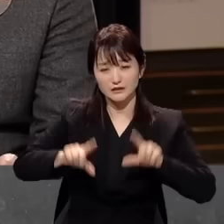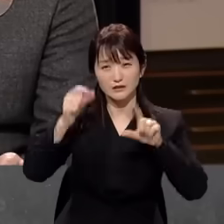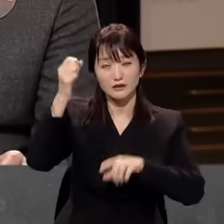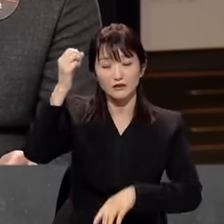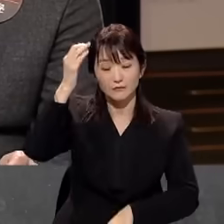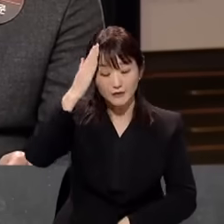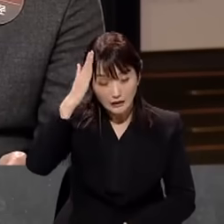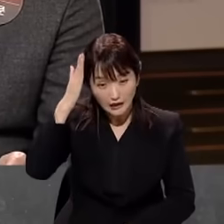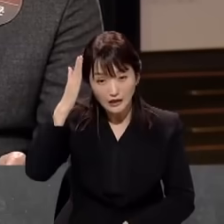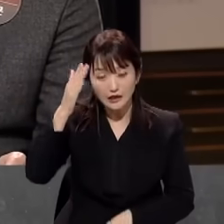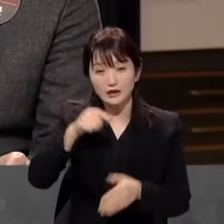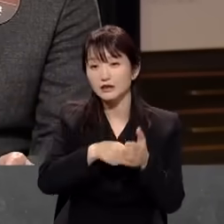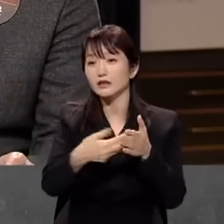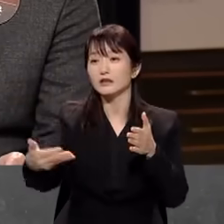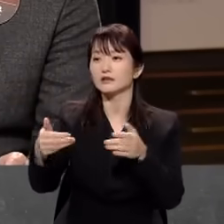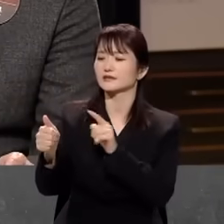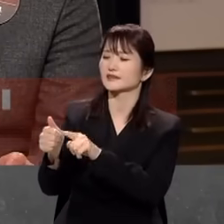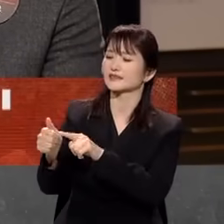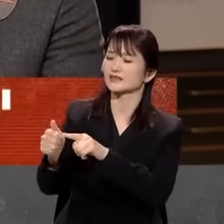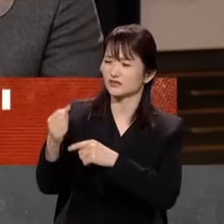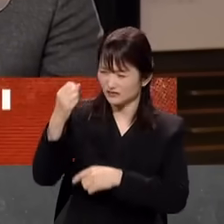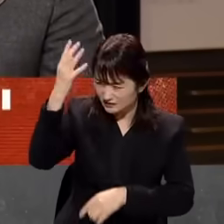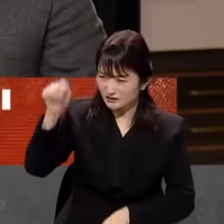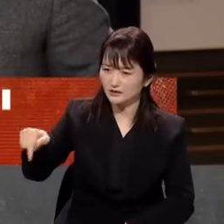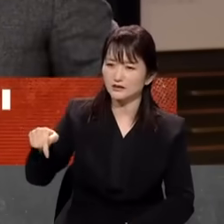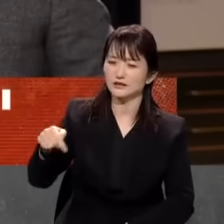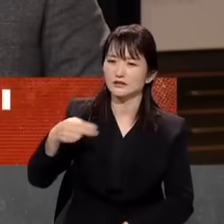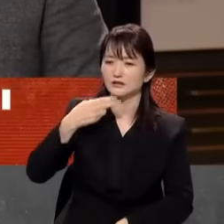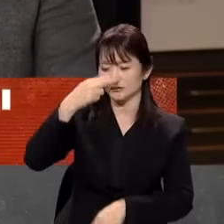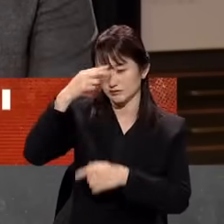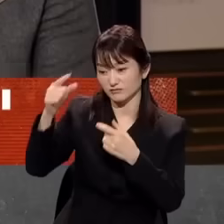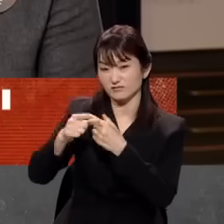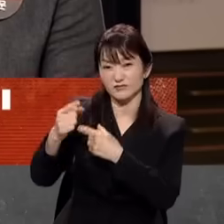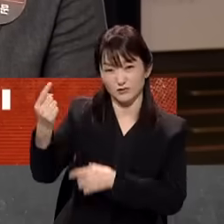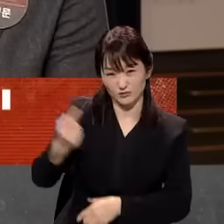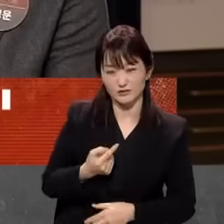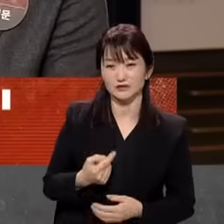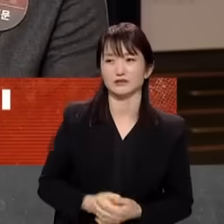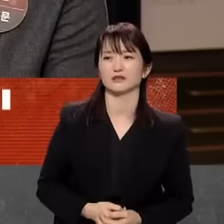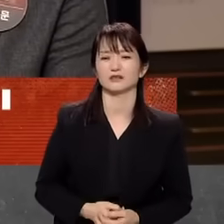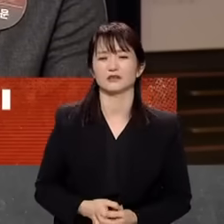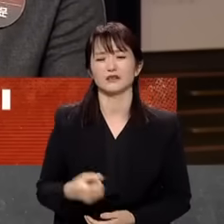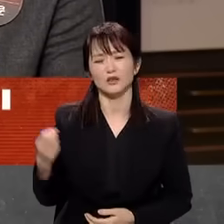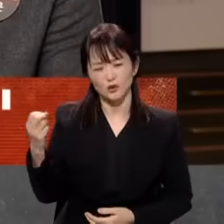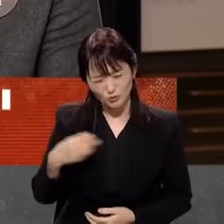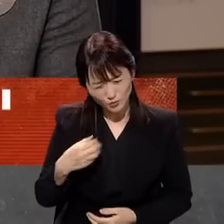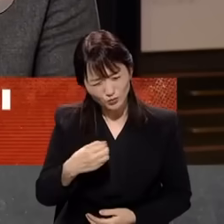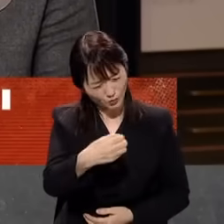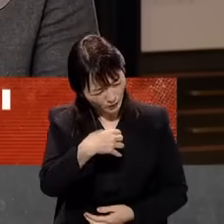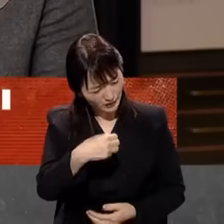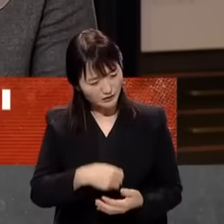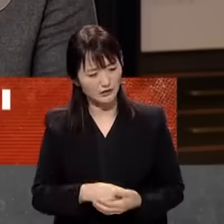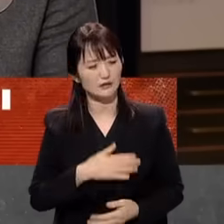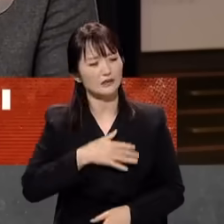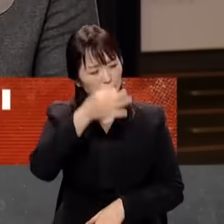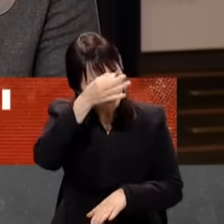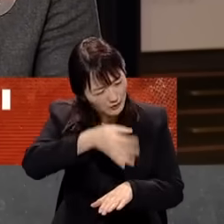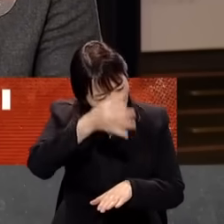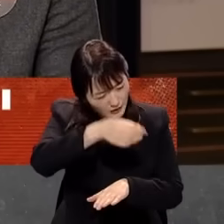지나갔잖아. 문제는 당신도 까먹었다는 거지. 회식하고 돌아왔었지? 아휴, 또 그 얘기네. 아니, 그거 내가 미안하다